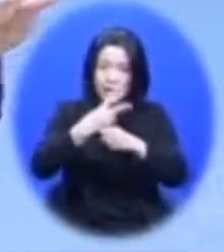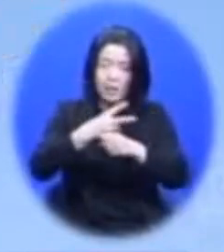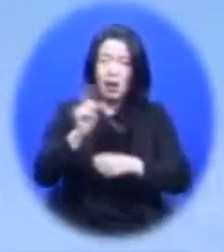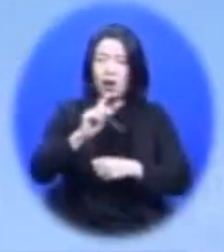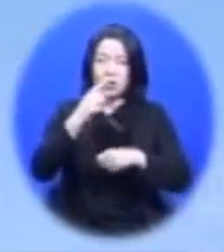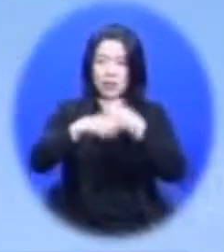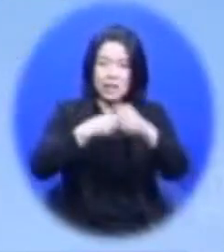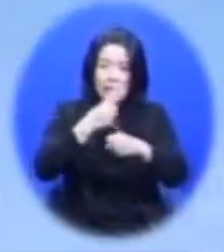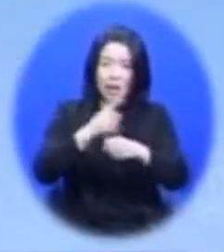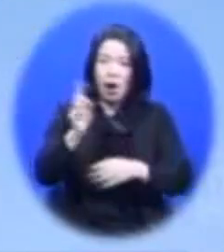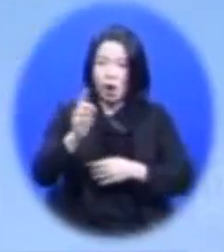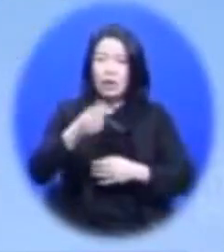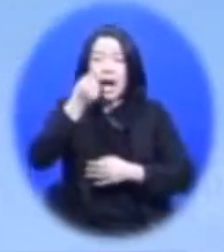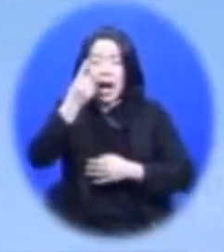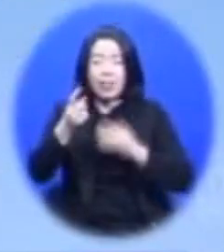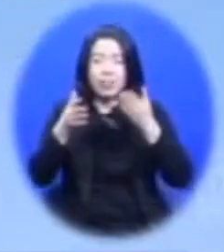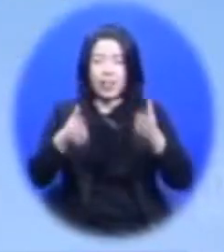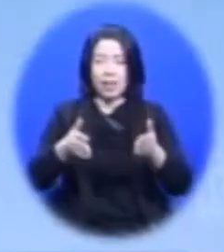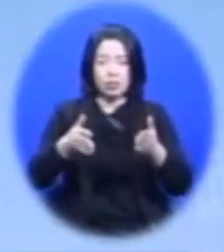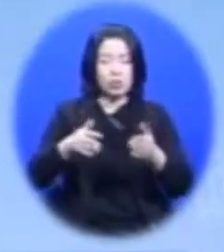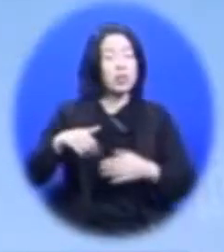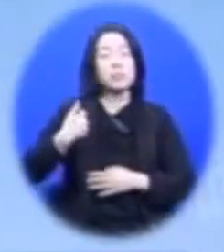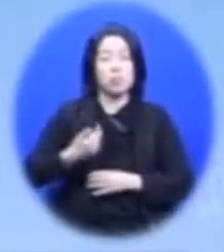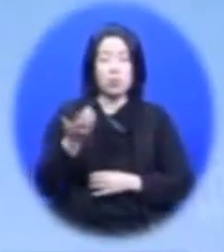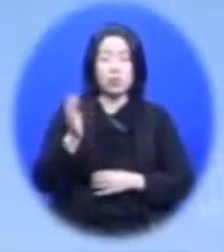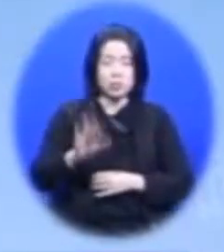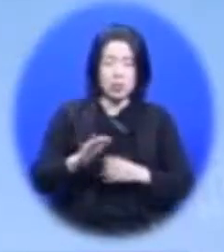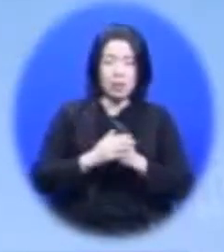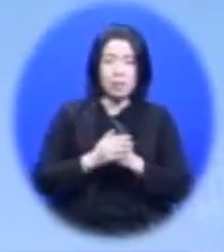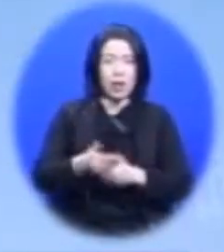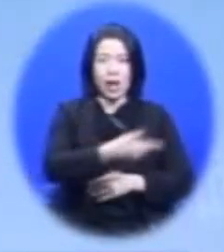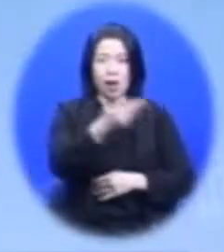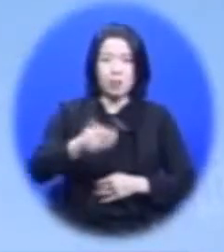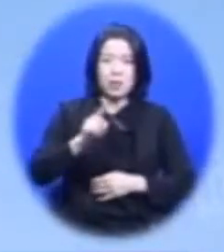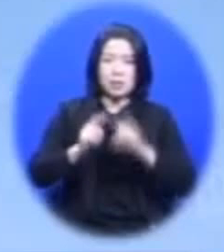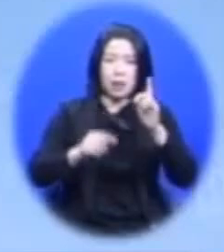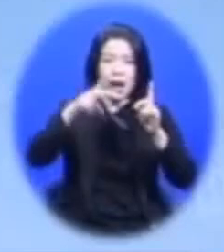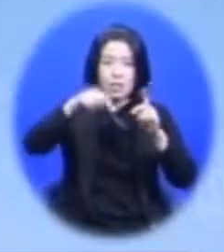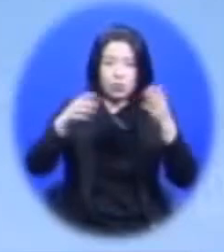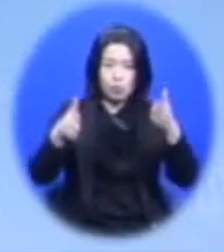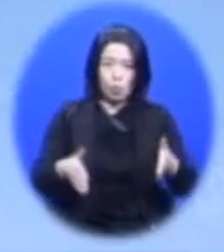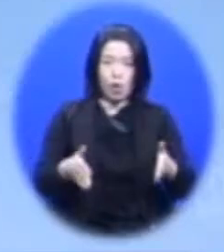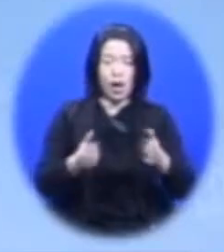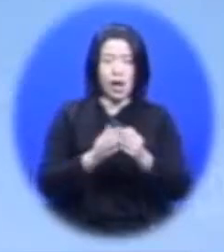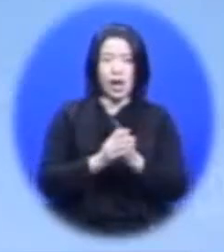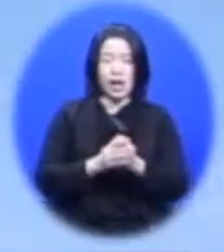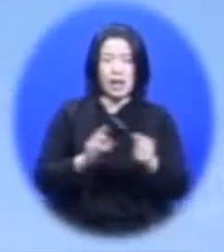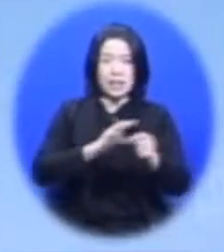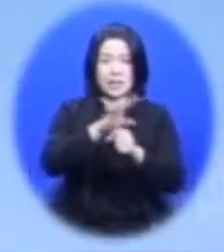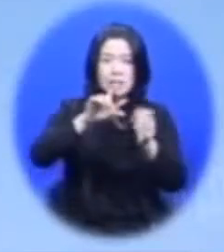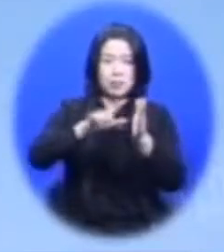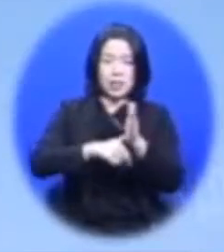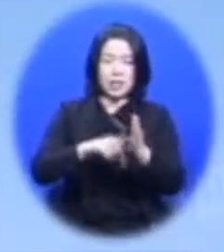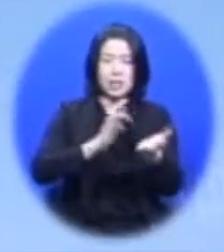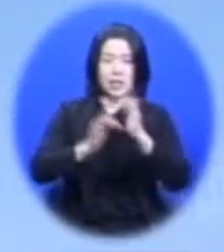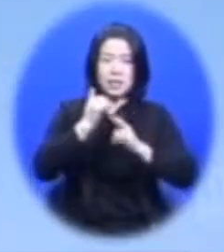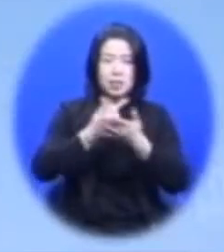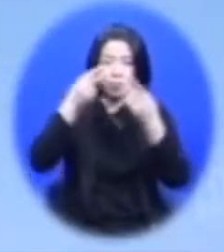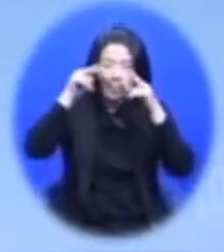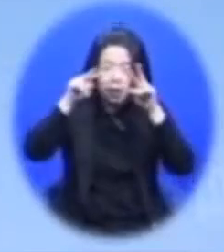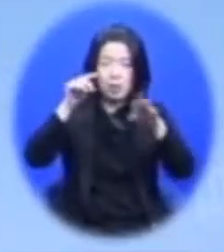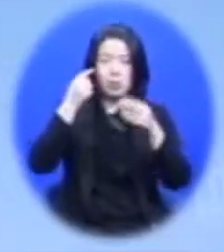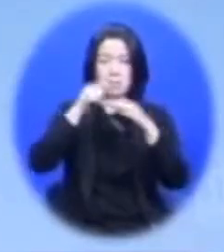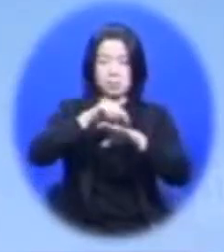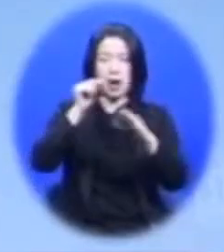사람은 1년, 어떤 사람은 한 달일지도 모르지만 여러분, 이번 한 주간 동안 24시간 예수님을 바라보는